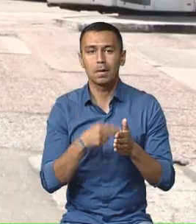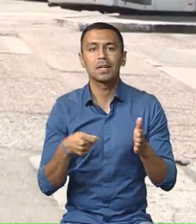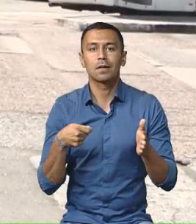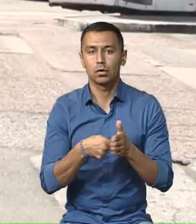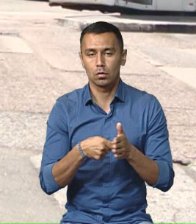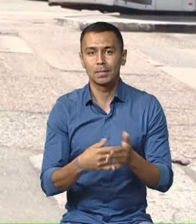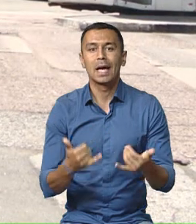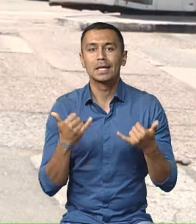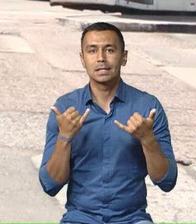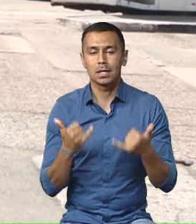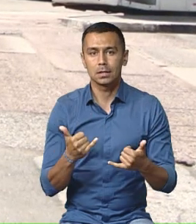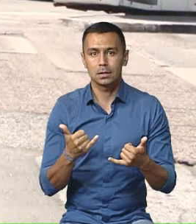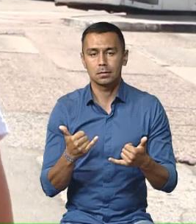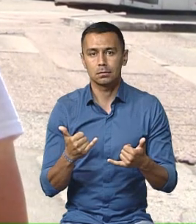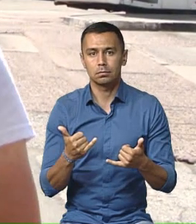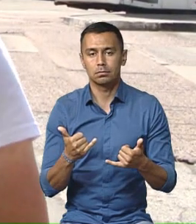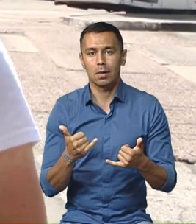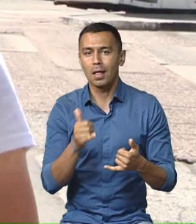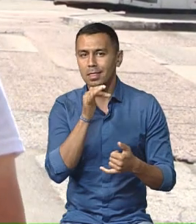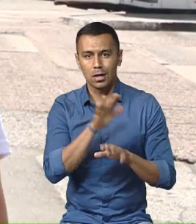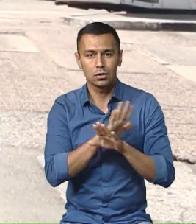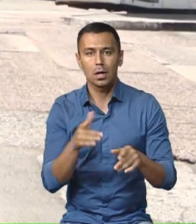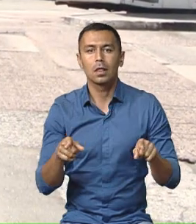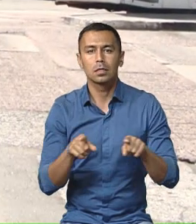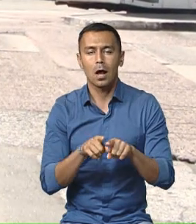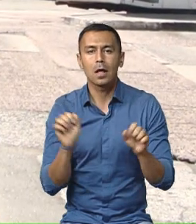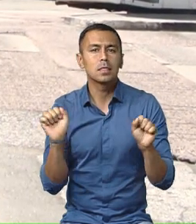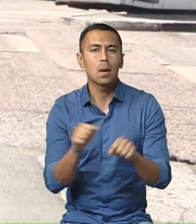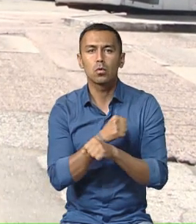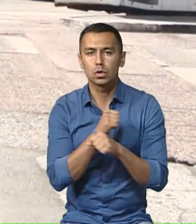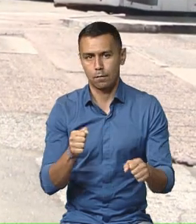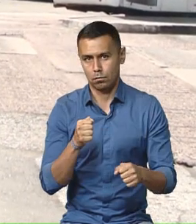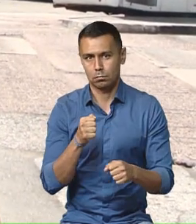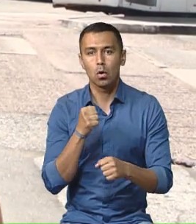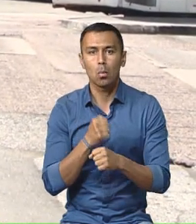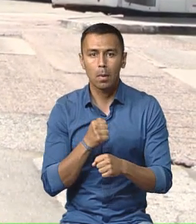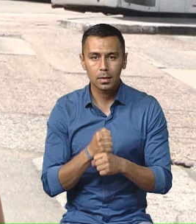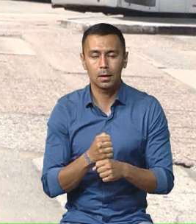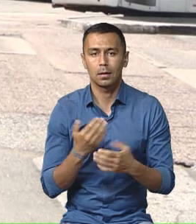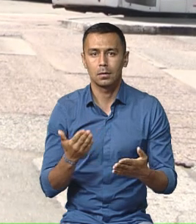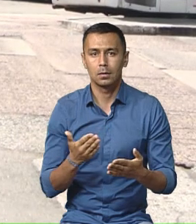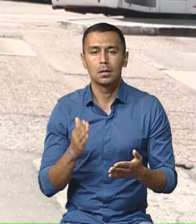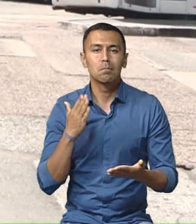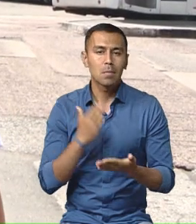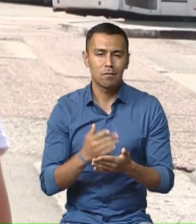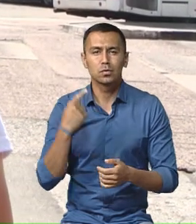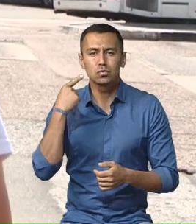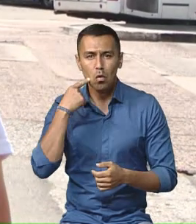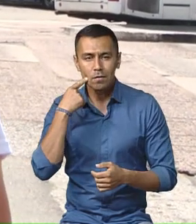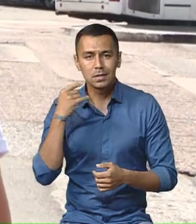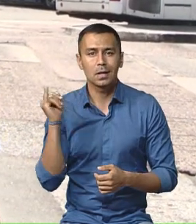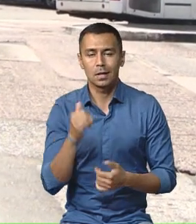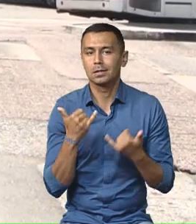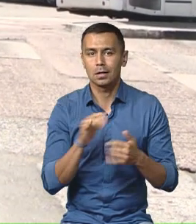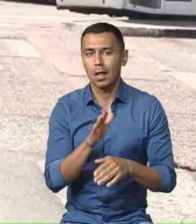квиток. Зараз хлопчини наразі, так неможливо чинити, мав би совість, і